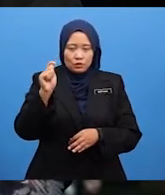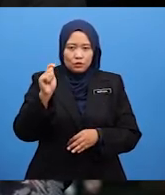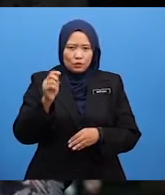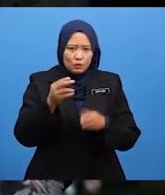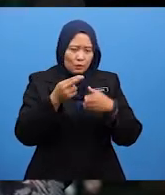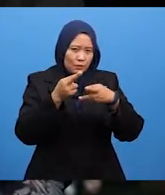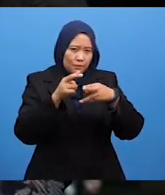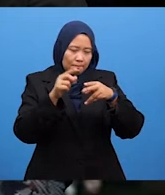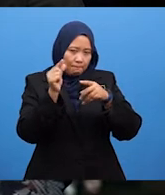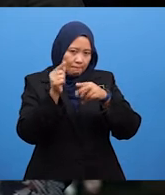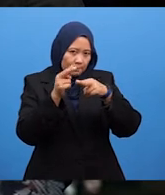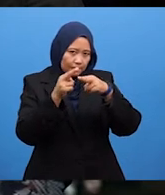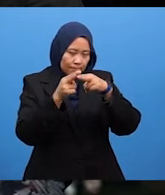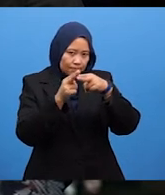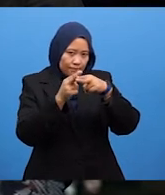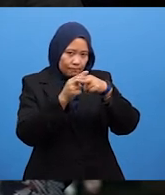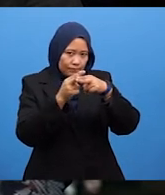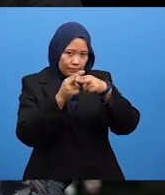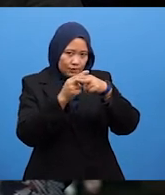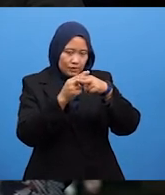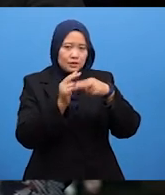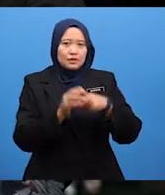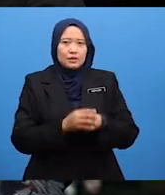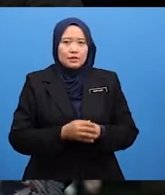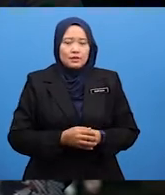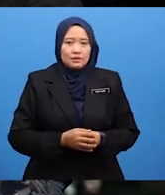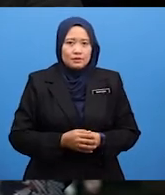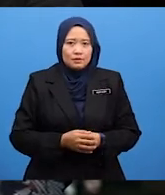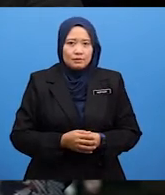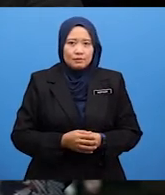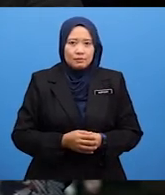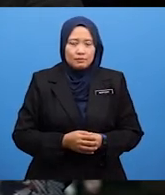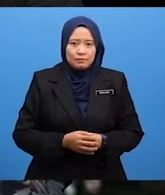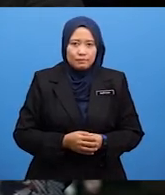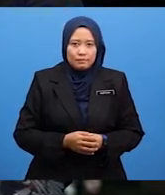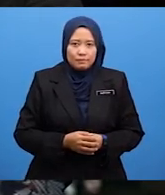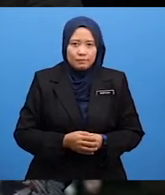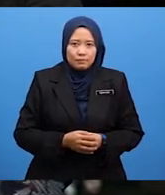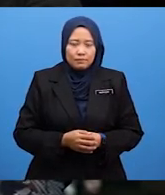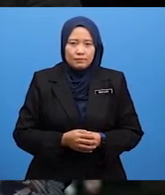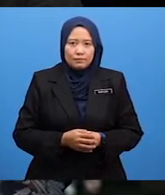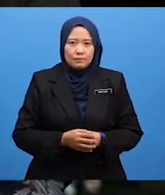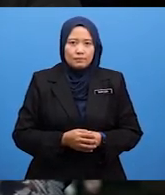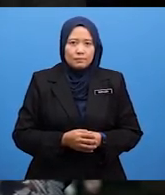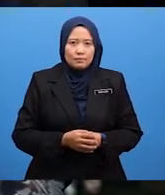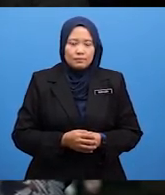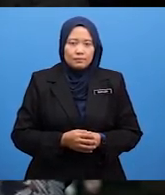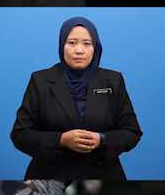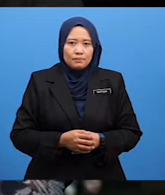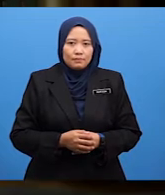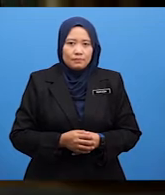quaver, petikan not pertama dengan petikan ke bawah dan not kedua dengan petikan ke